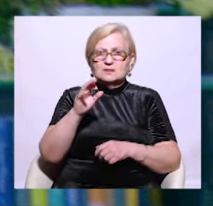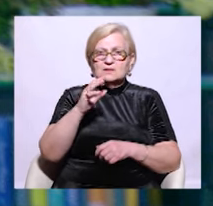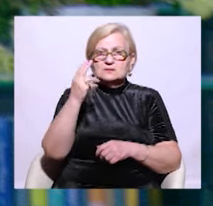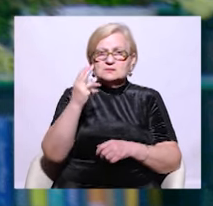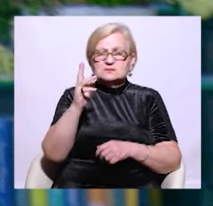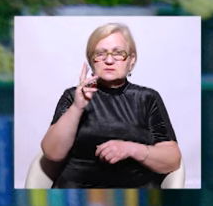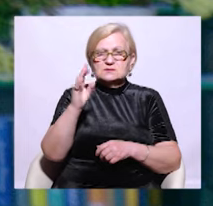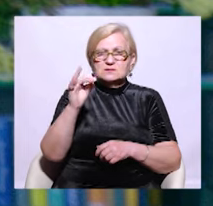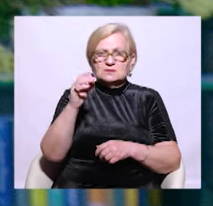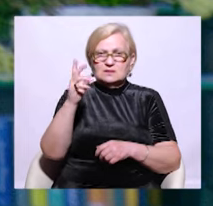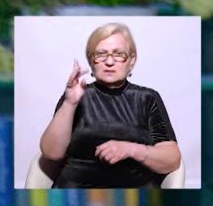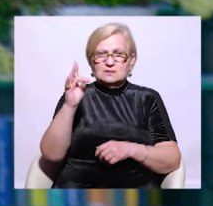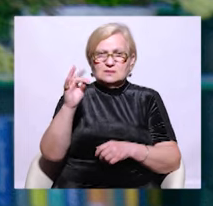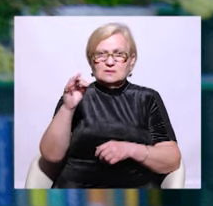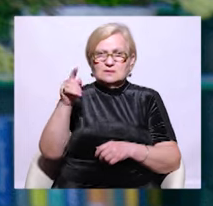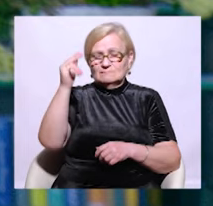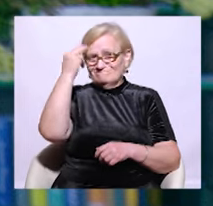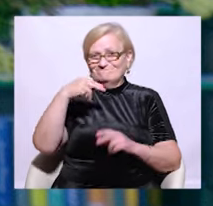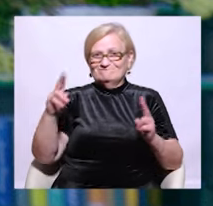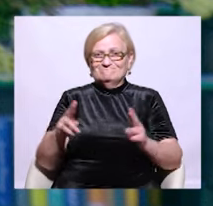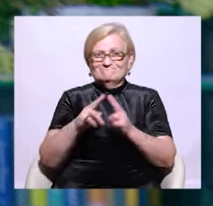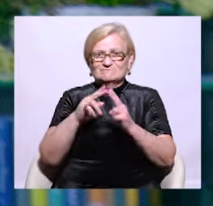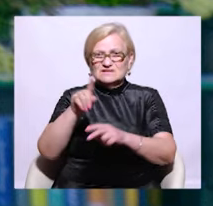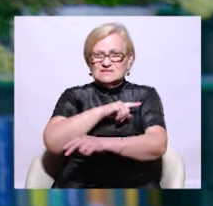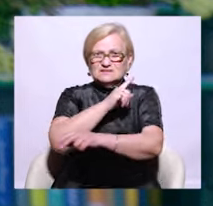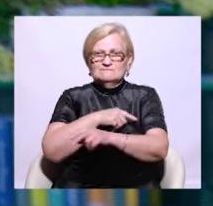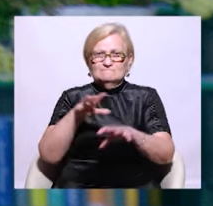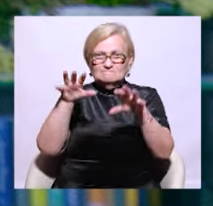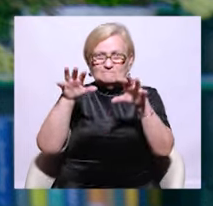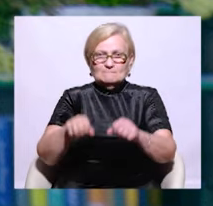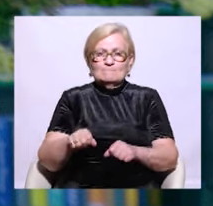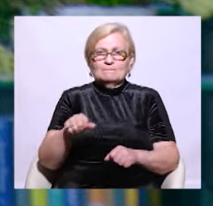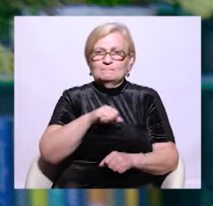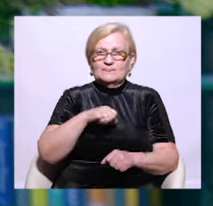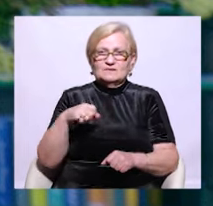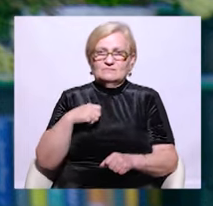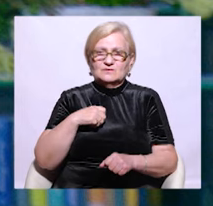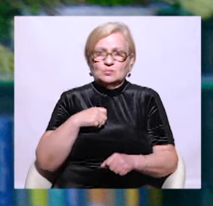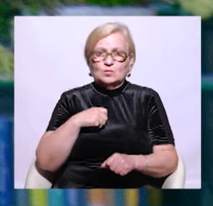რომელიც ანჩის საყდარი ძალით დაიპყრო და გაეპისკოპოს და იქ